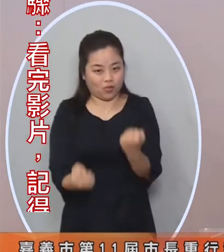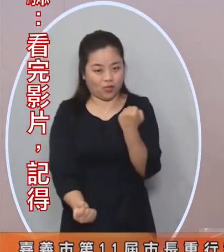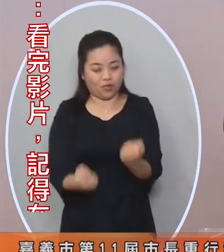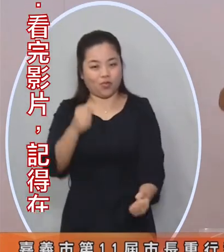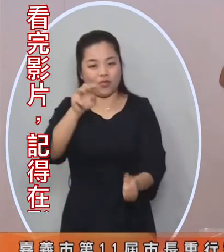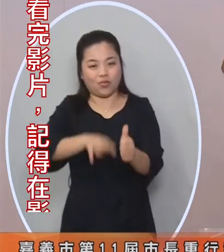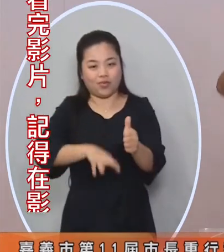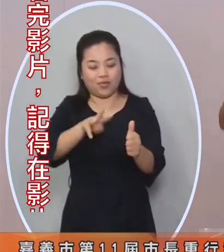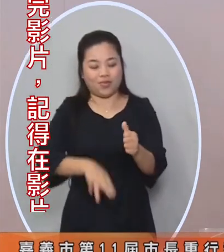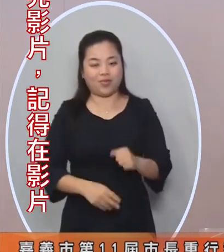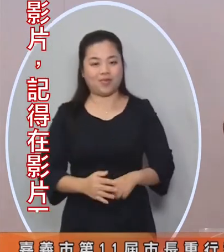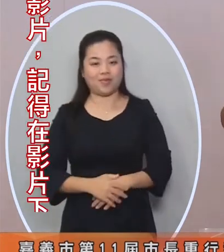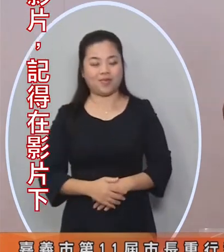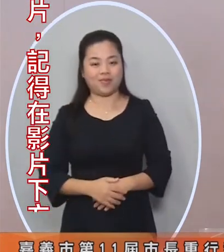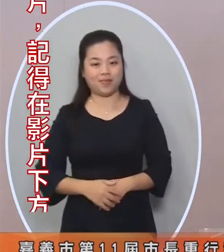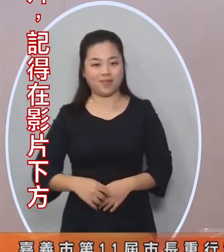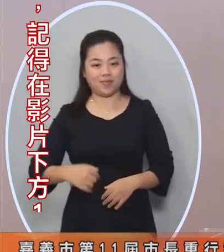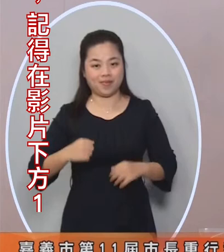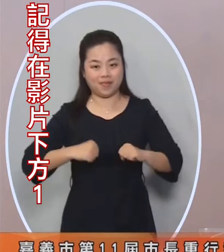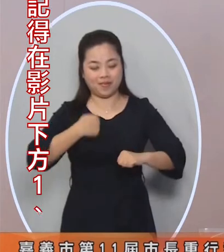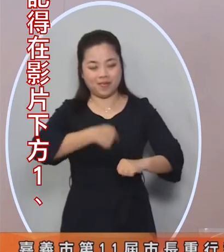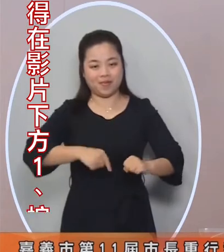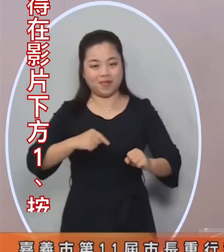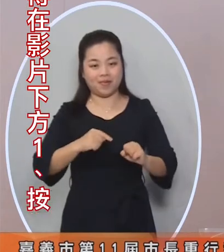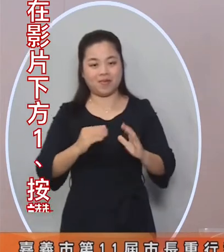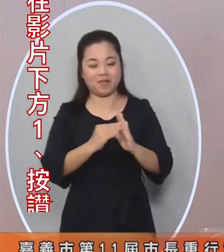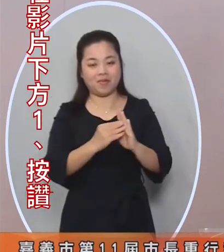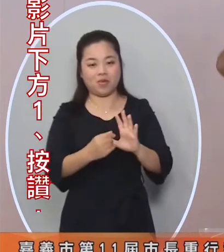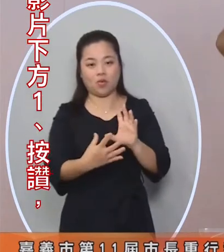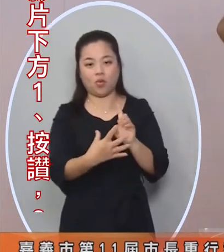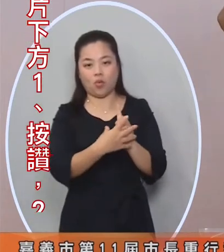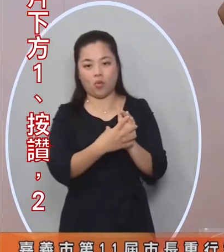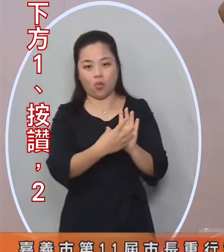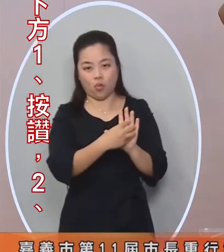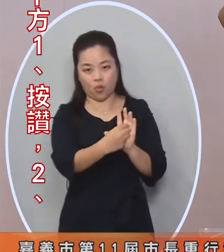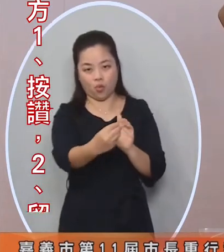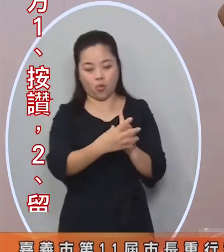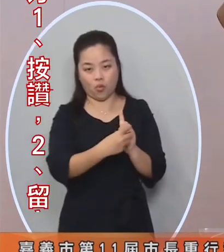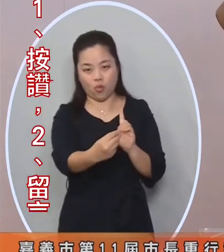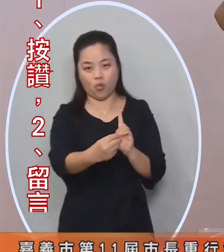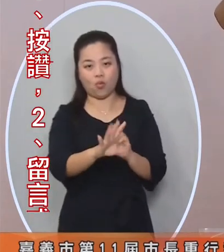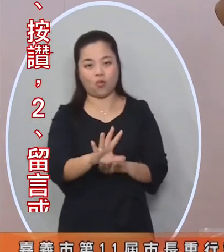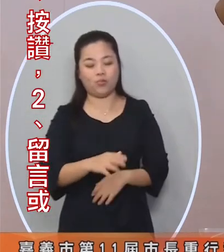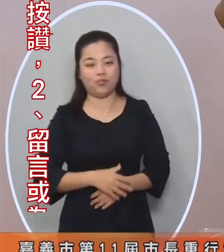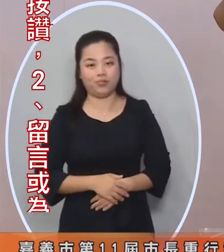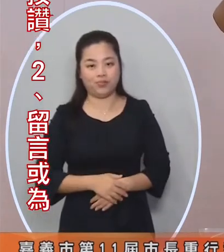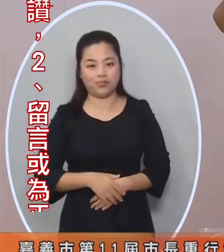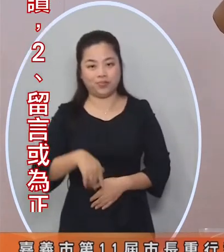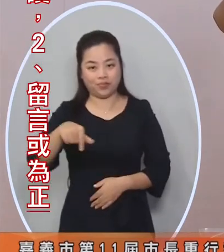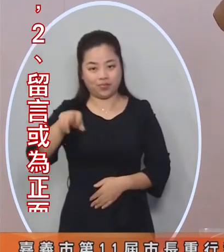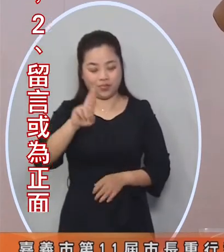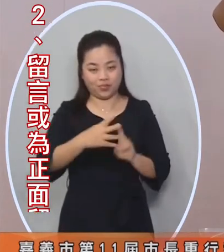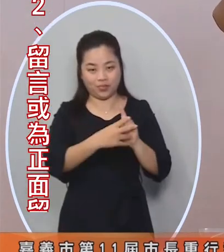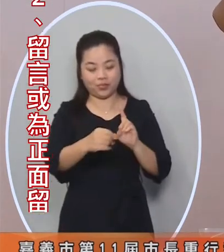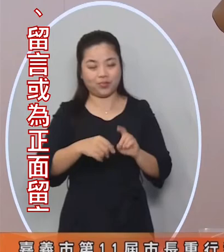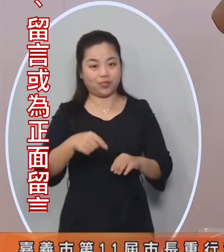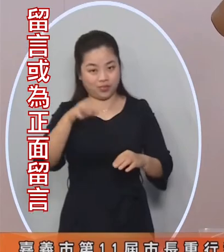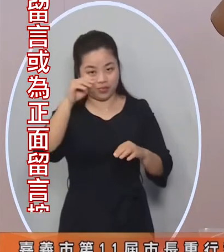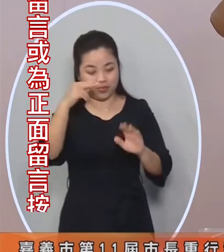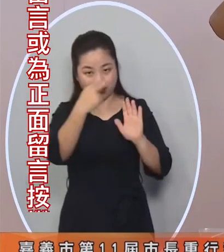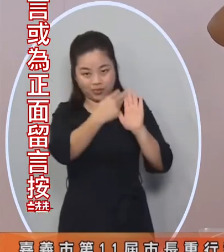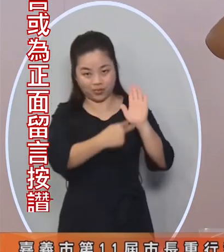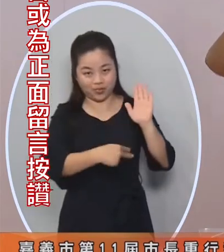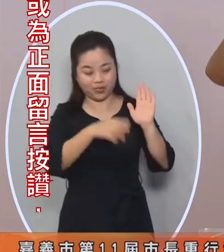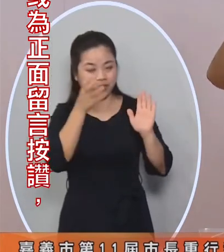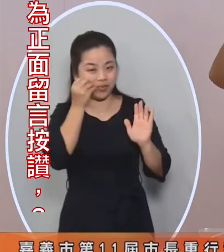练。然后这个健身房啊，他们有一个 QR code 啊，请大家一定要扫一下啊，来看一下哈、啊。它这个是非常精彩的一个